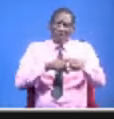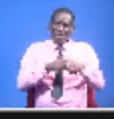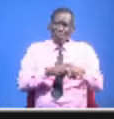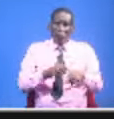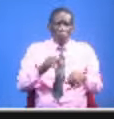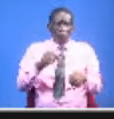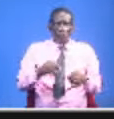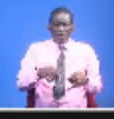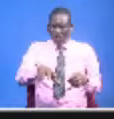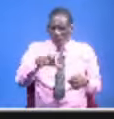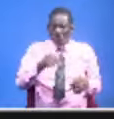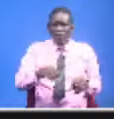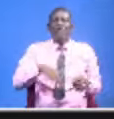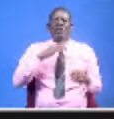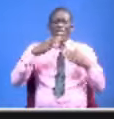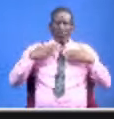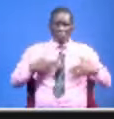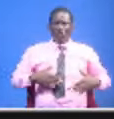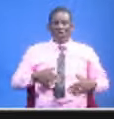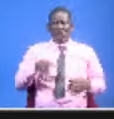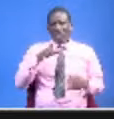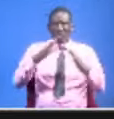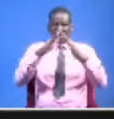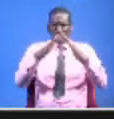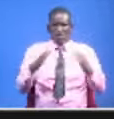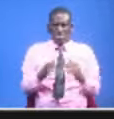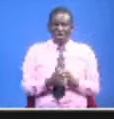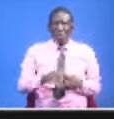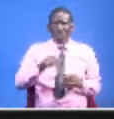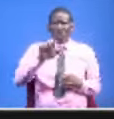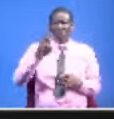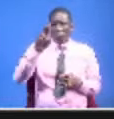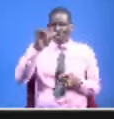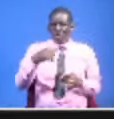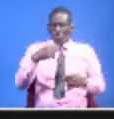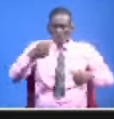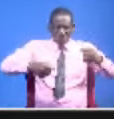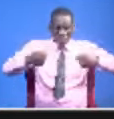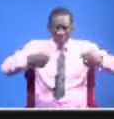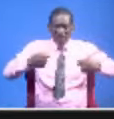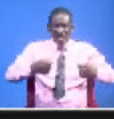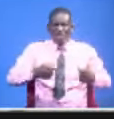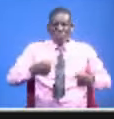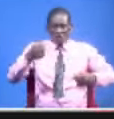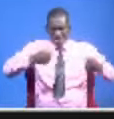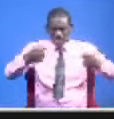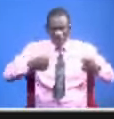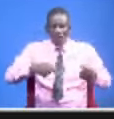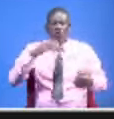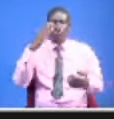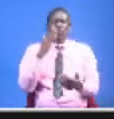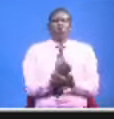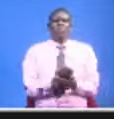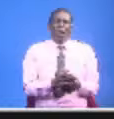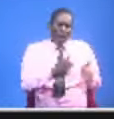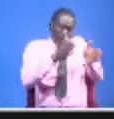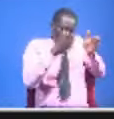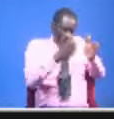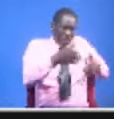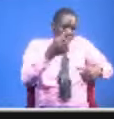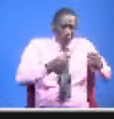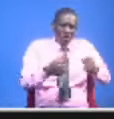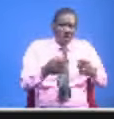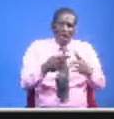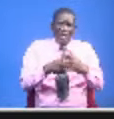mwili usio na uhai ukiwa umelala nyumbani kwake. Lucy aliyekuwa akiendesha gari alisimama ghafla na kuegesha gari kando ya barabara na